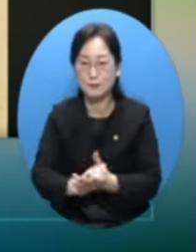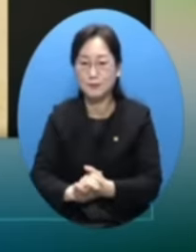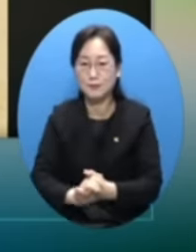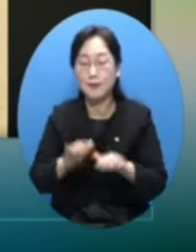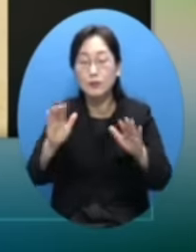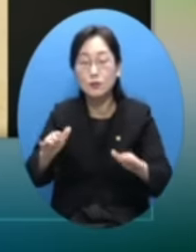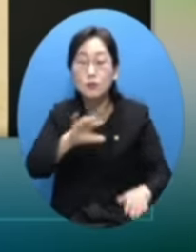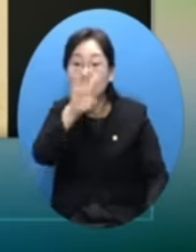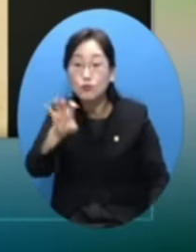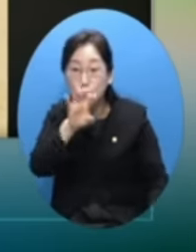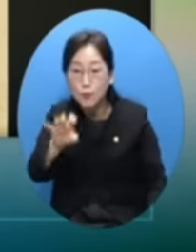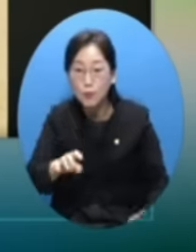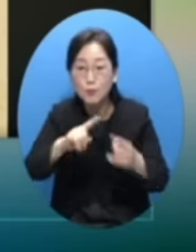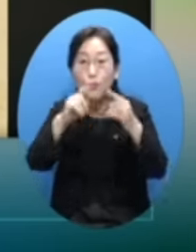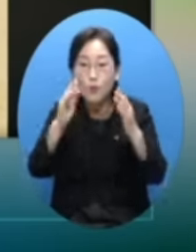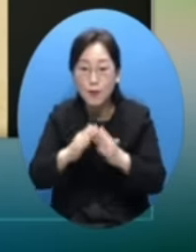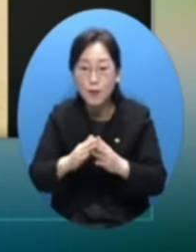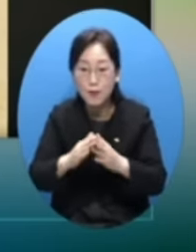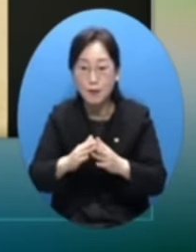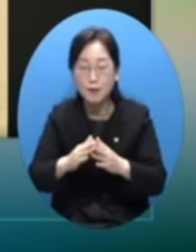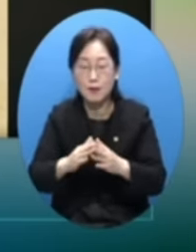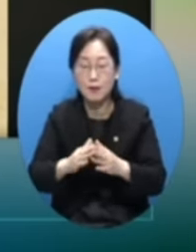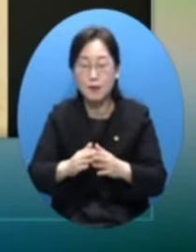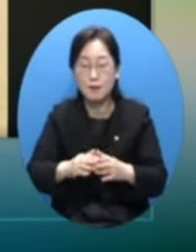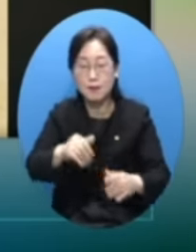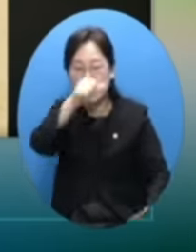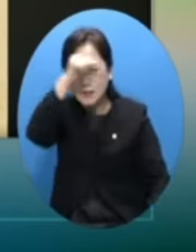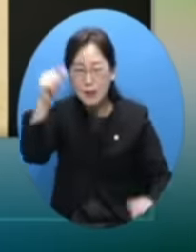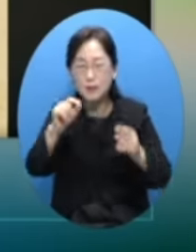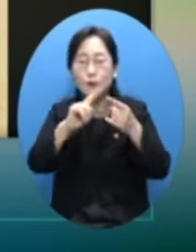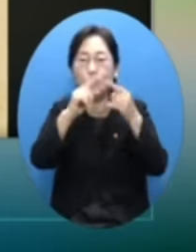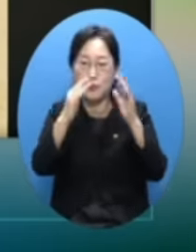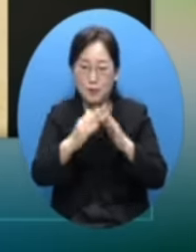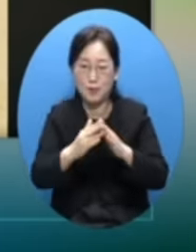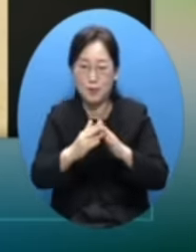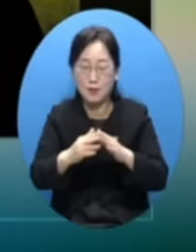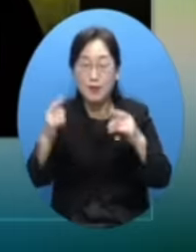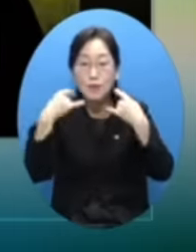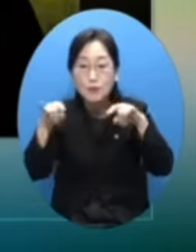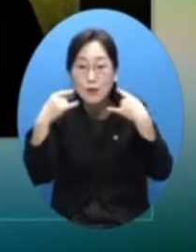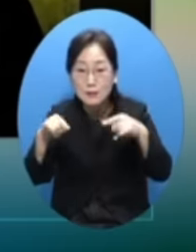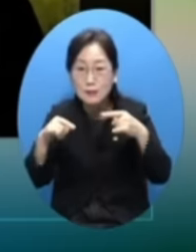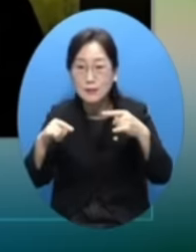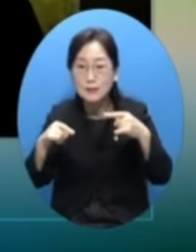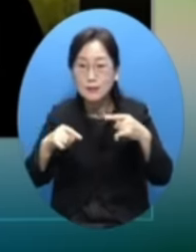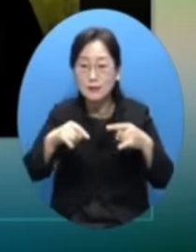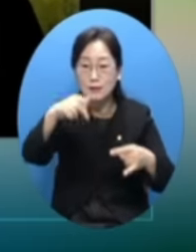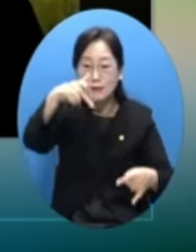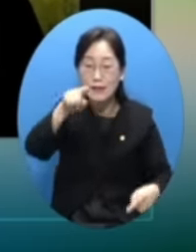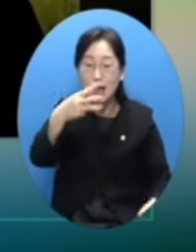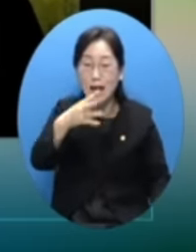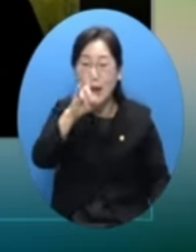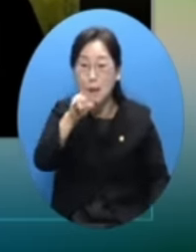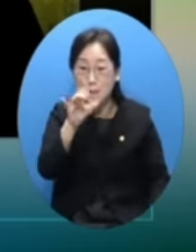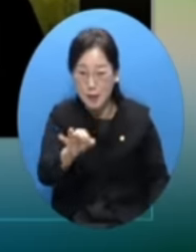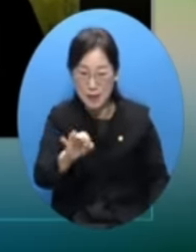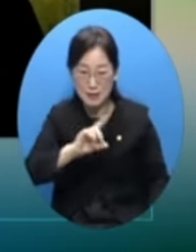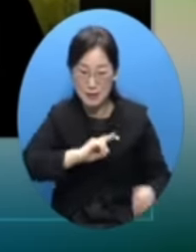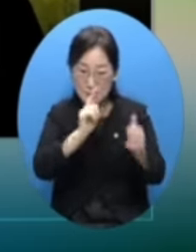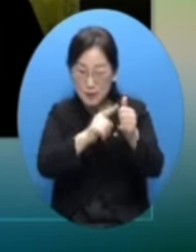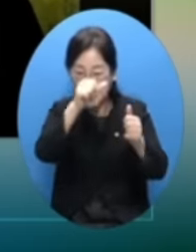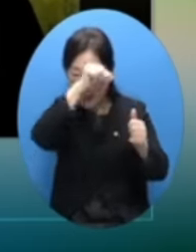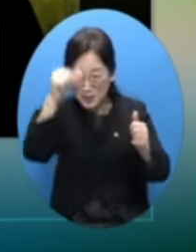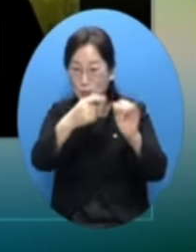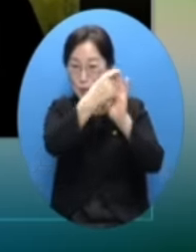지금 장로교가 그 바로 뒤를 따라서 프랑스에서 깔뱅이, 프랑스 말로 깔뱅이, 우리 칼빈이라고 그러죠. 칼빈이 장로교